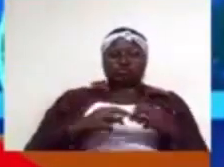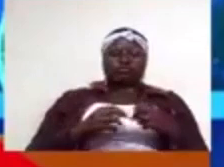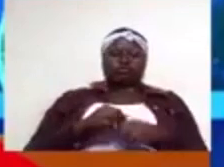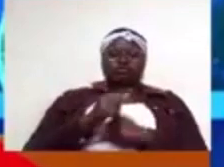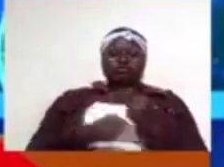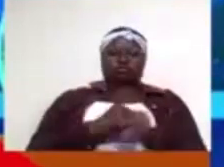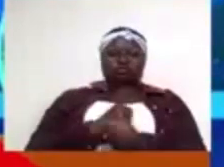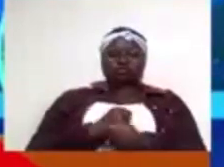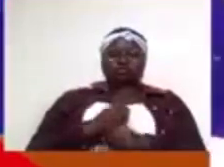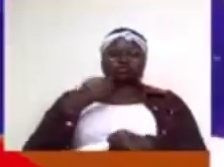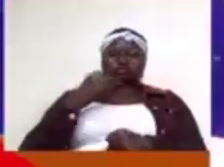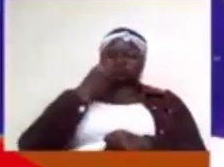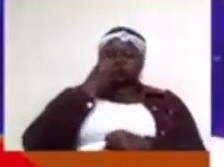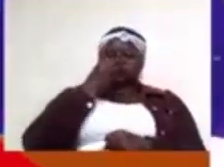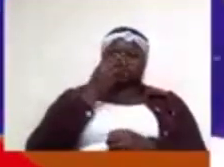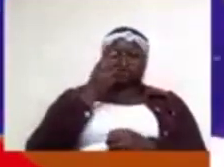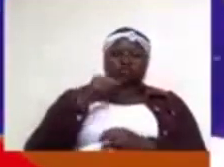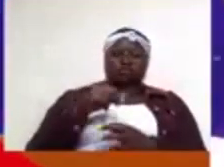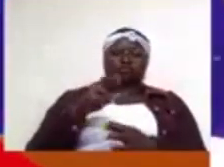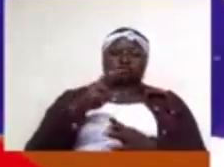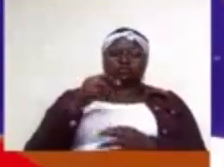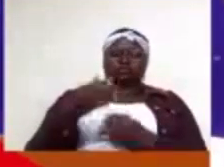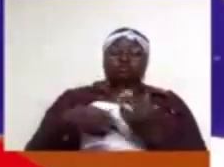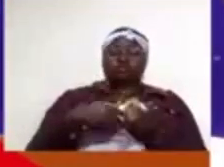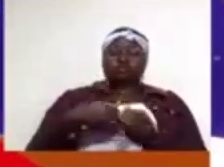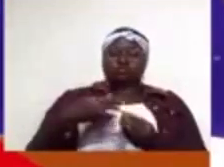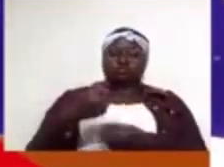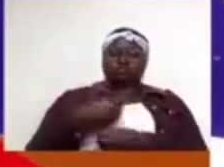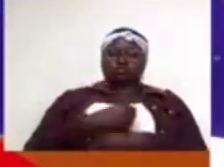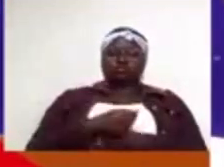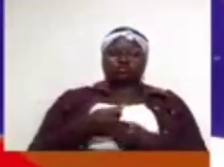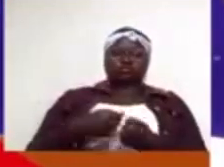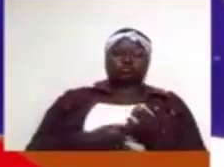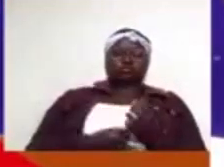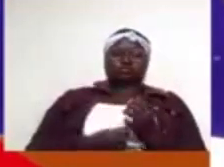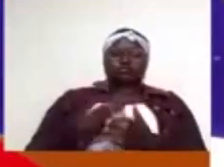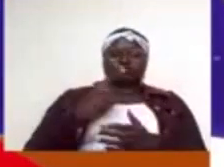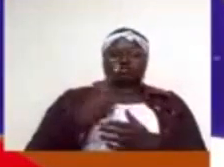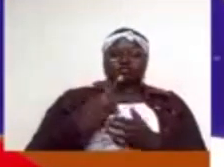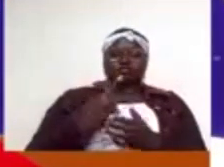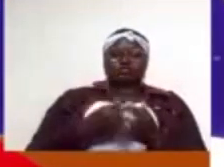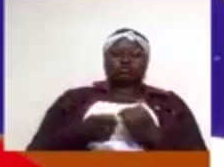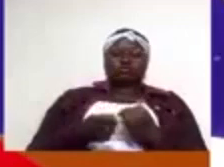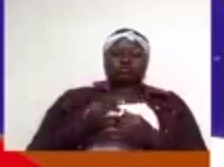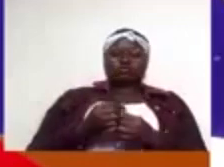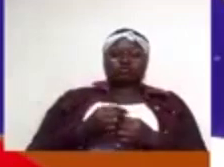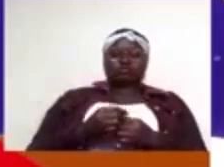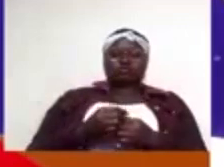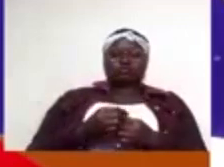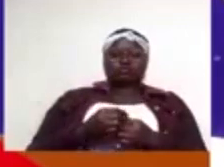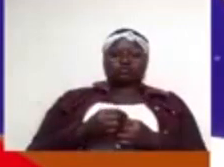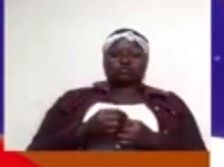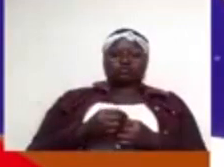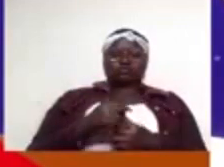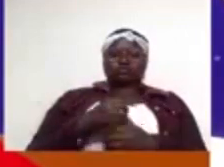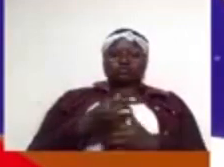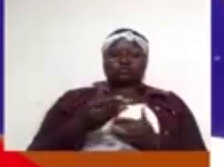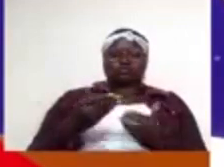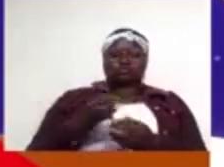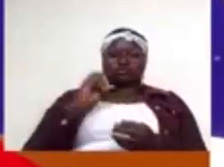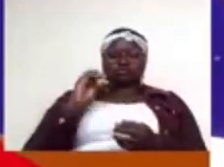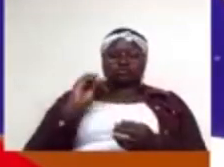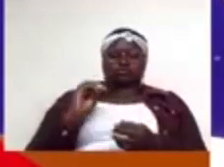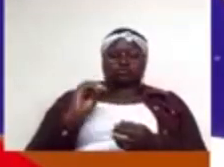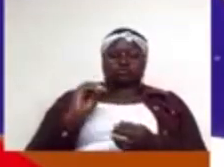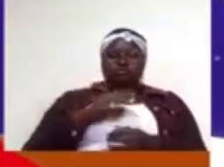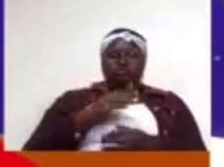ringi ni ari na anga kogo anga yake yakorwo triggered yahutio guo kanini ri mundu ucio agika kiwiko kiu kogo